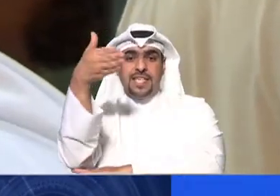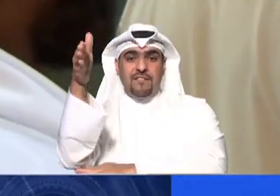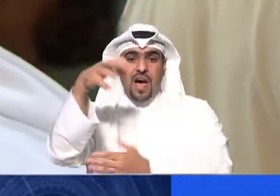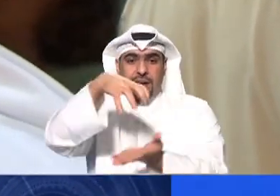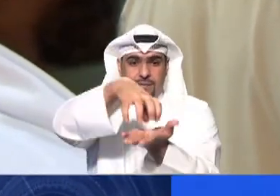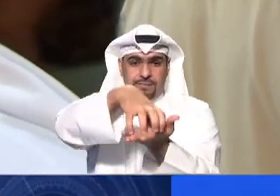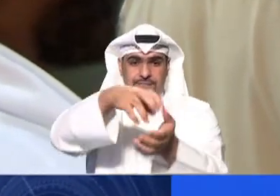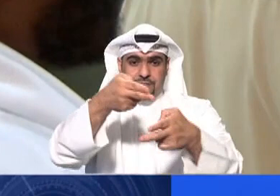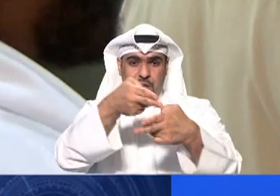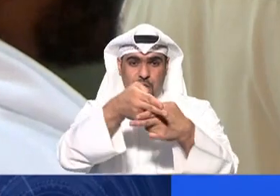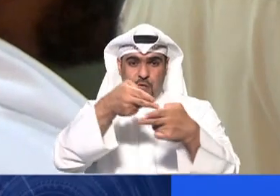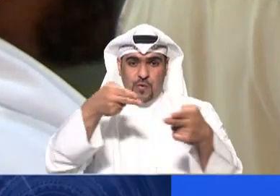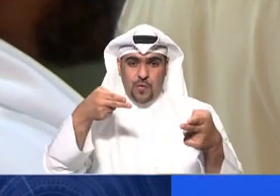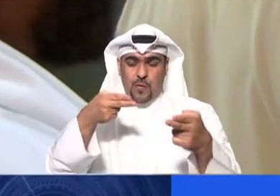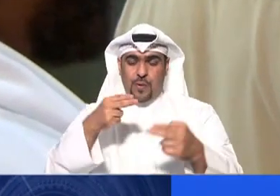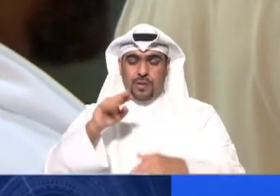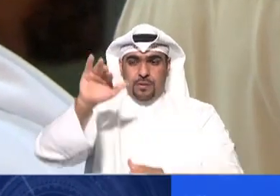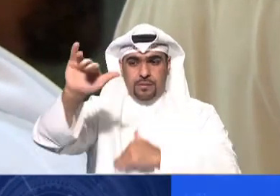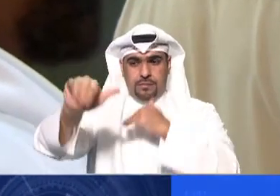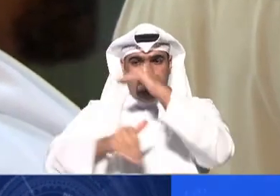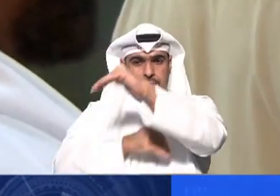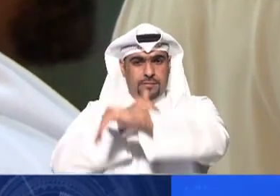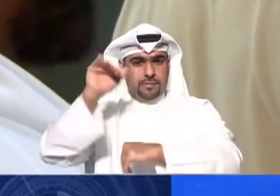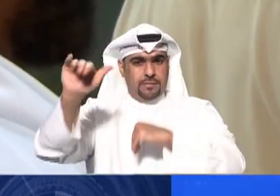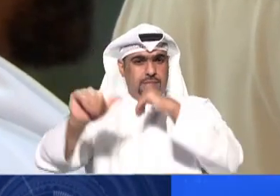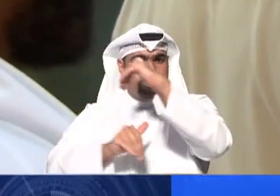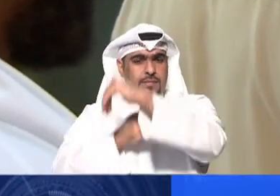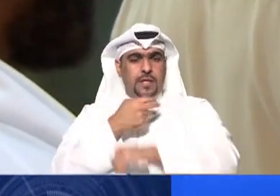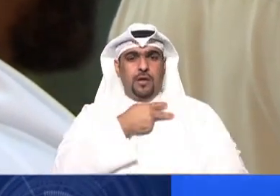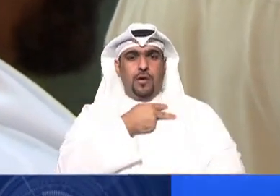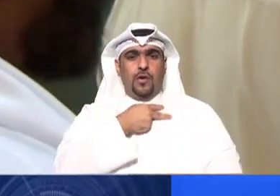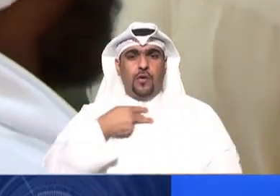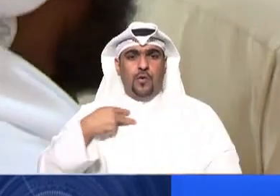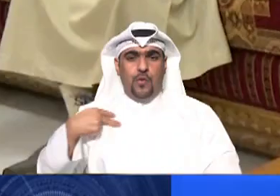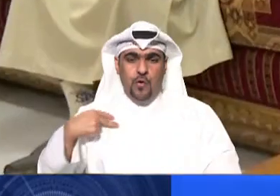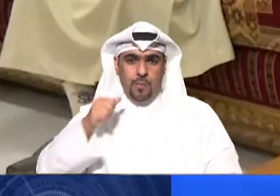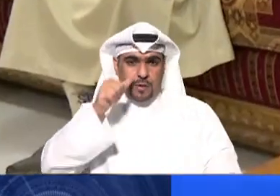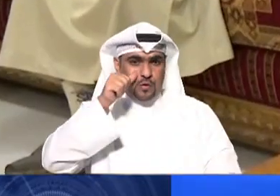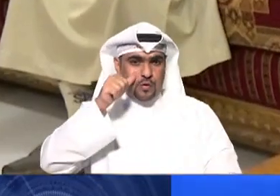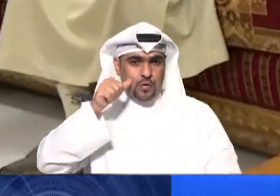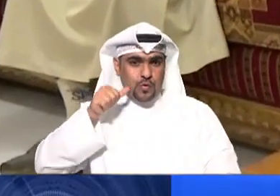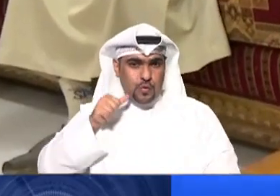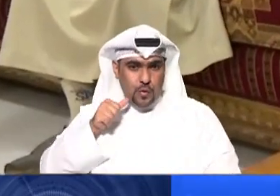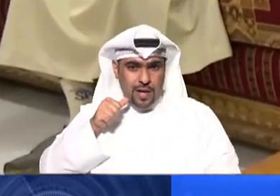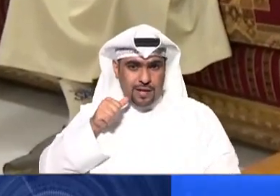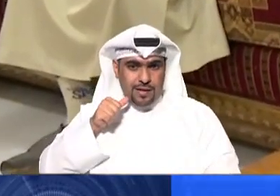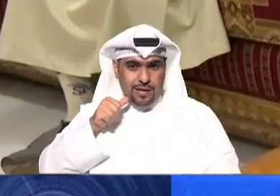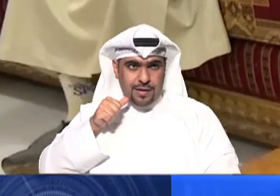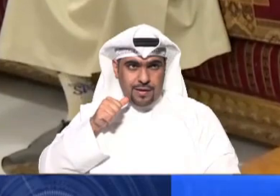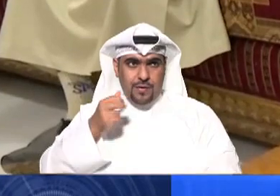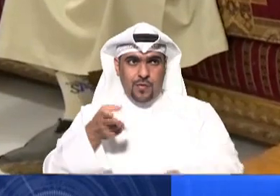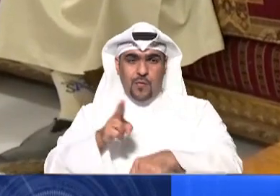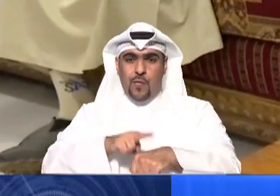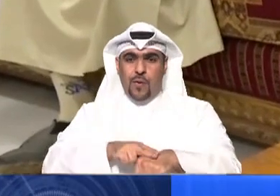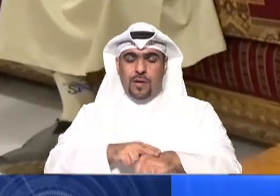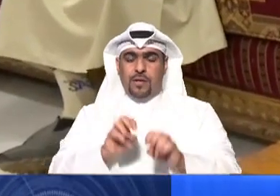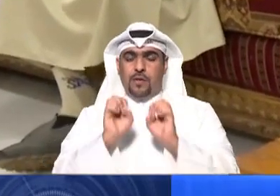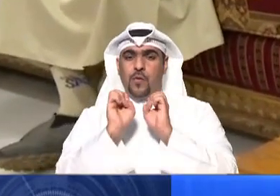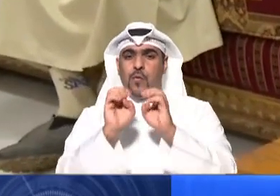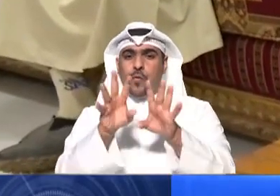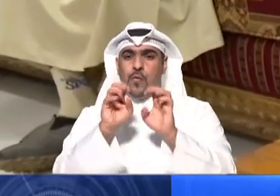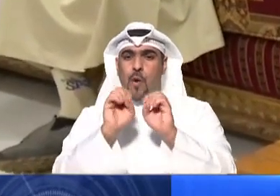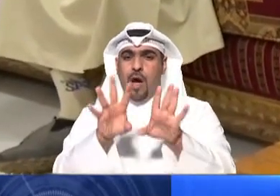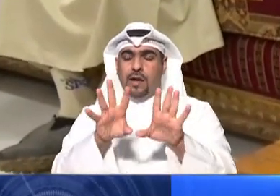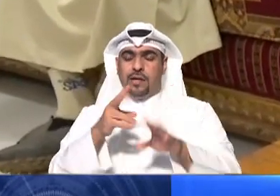من ممثلي الحكومة الانتقالية شملت مجلسي السيادة والوزراء وعدد غفير من أعضاء السلك